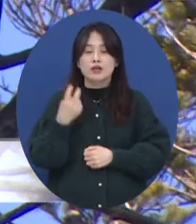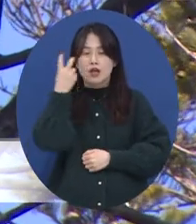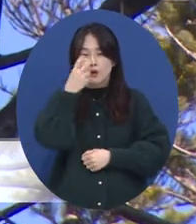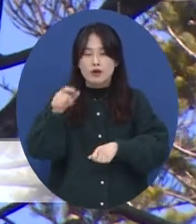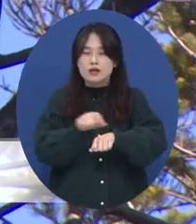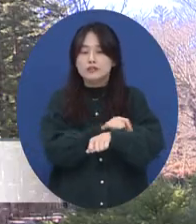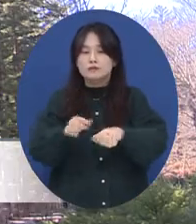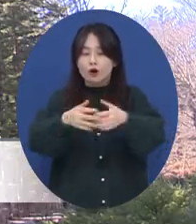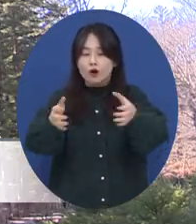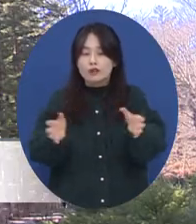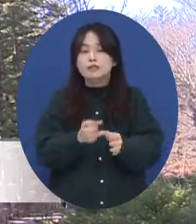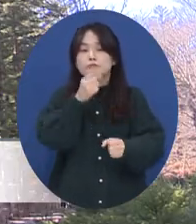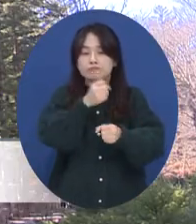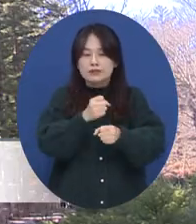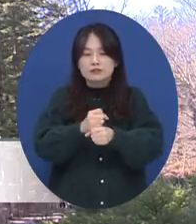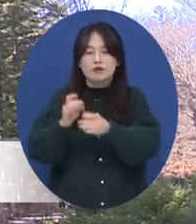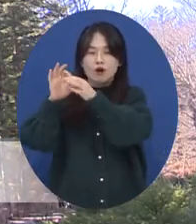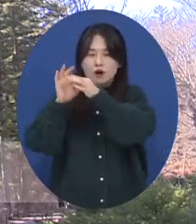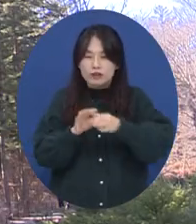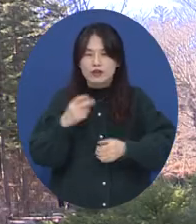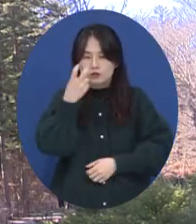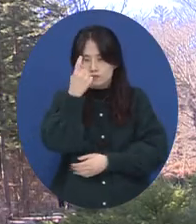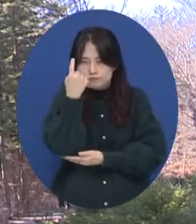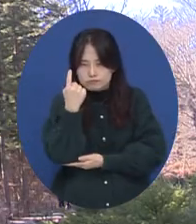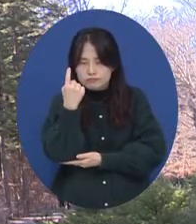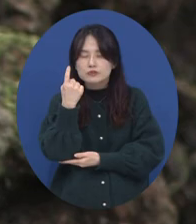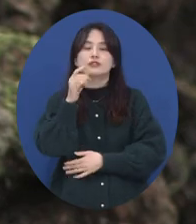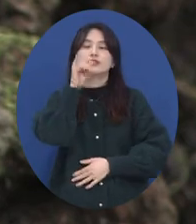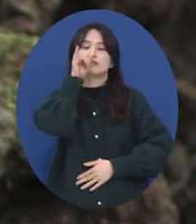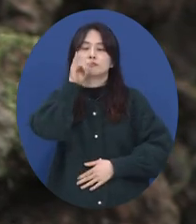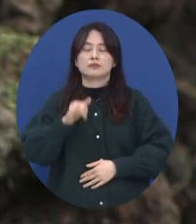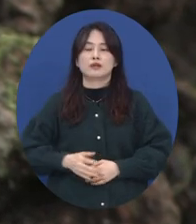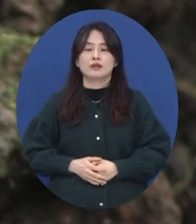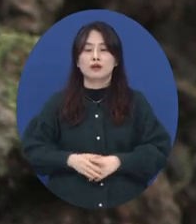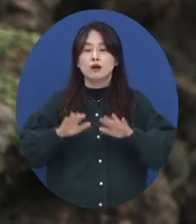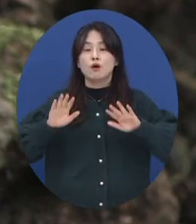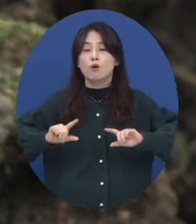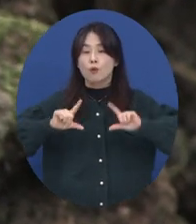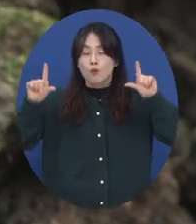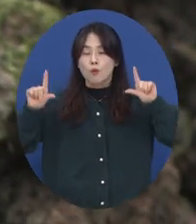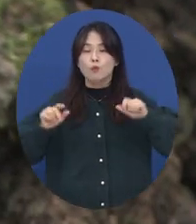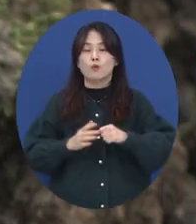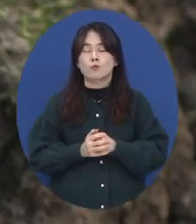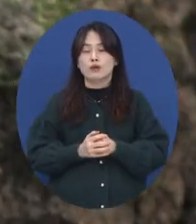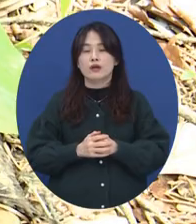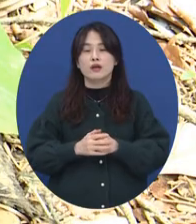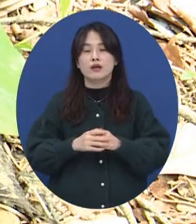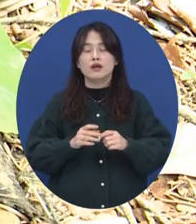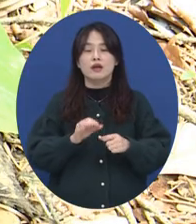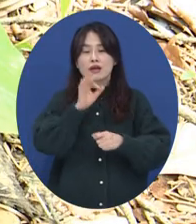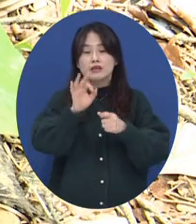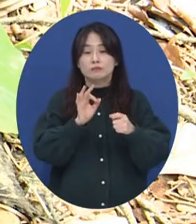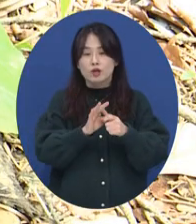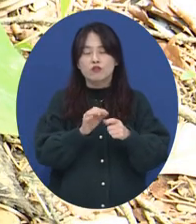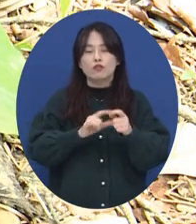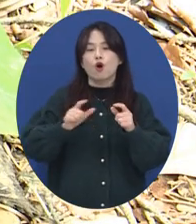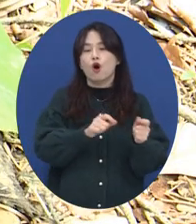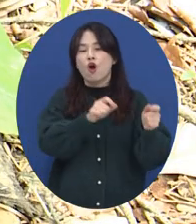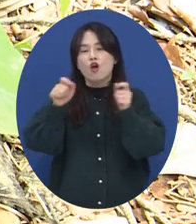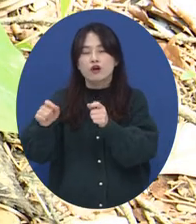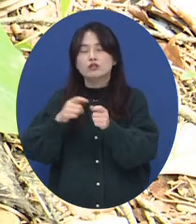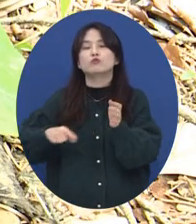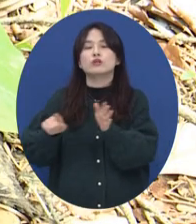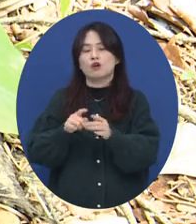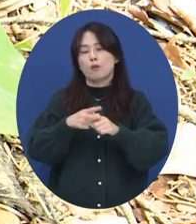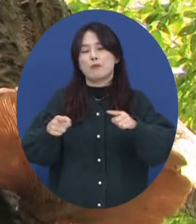특별 팀을 구성해 현장 근무 체제 로 전환했습니다 올해 생물권보전지역 지정 연장을 위한 전기 평가를 받아야